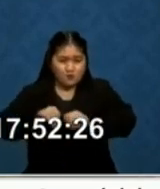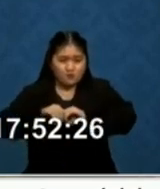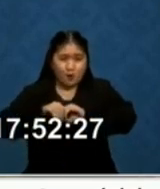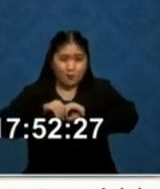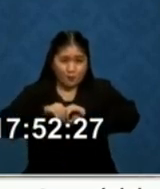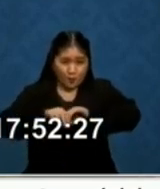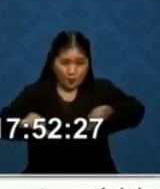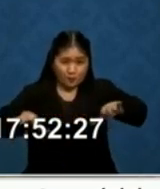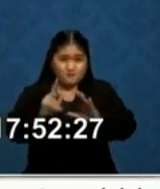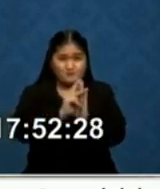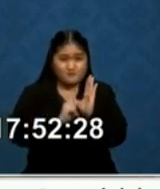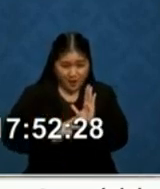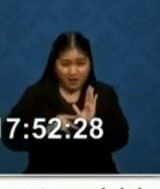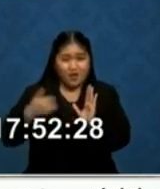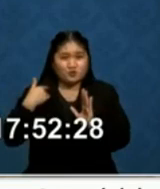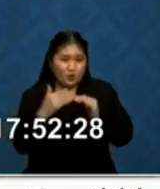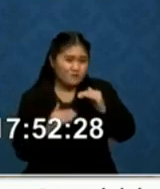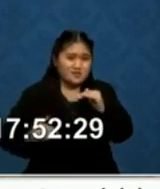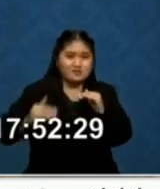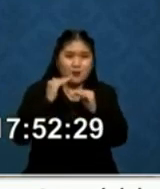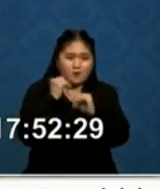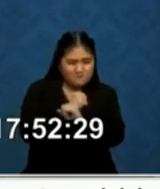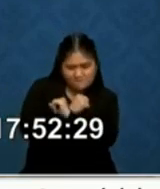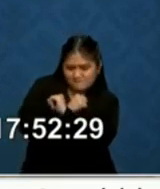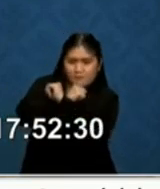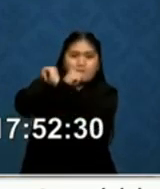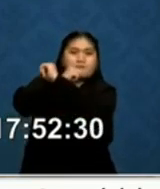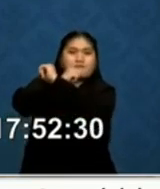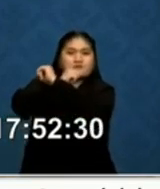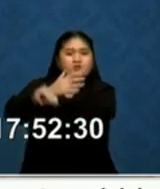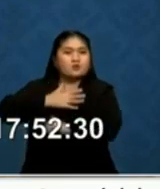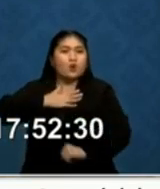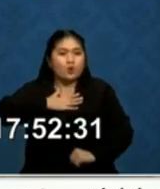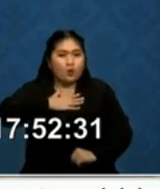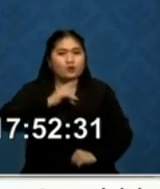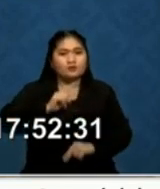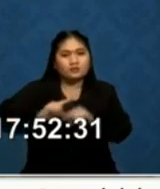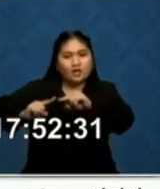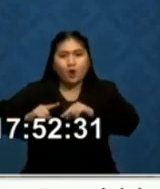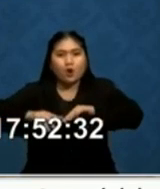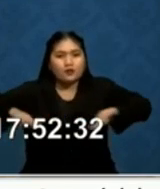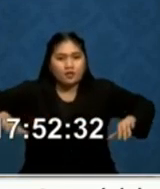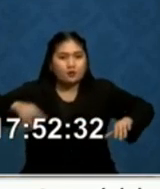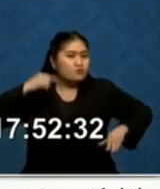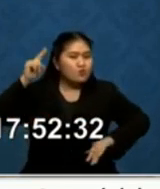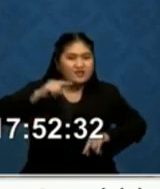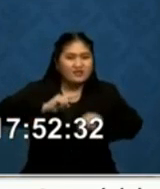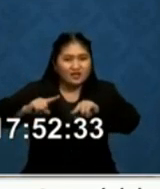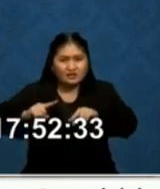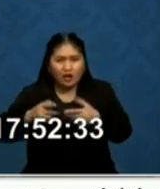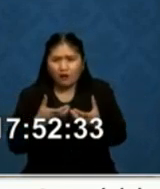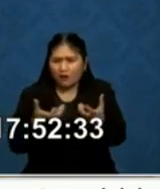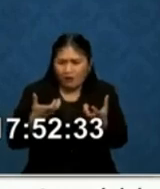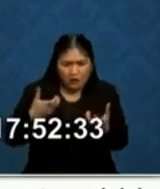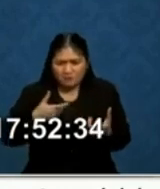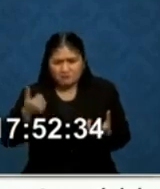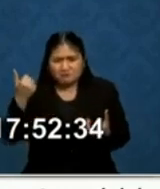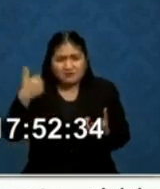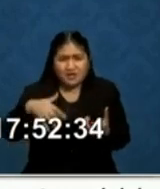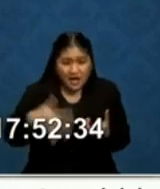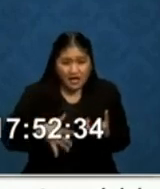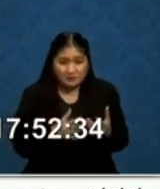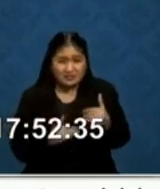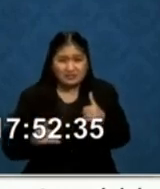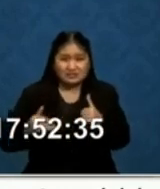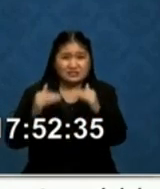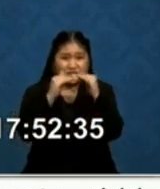วยให้คนลุกขึ้นมาปกป้องสิทธิ์ของตนเองความรุนแรงต่อเด็กและผู้หญิงมันแยกกันไม่ออกท่านประธานเป็นการละเมิดสิทธิ